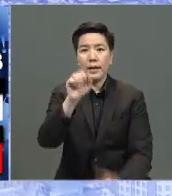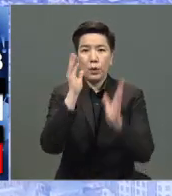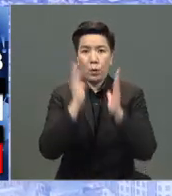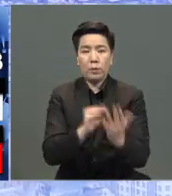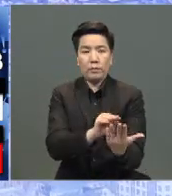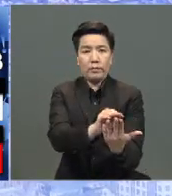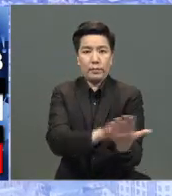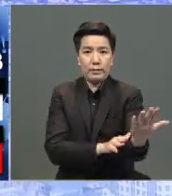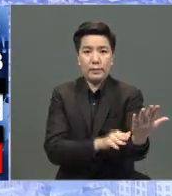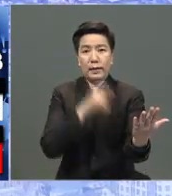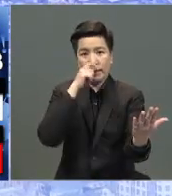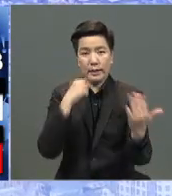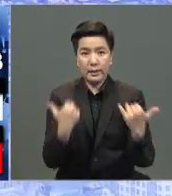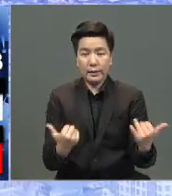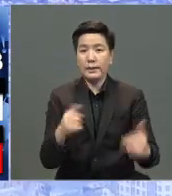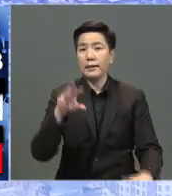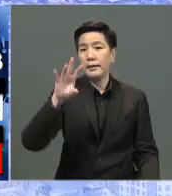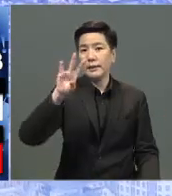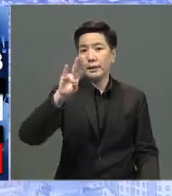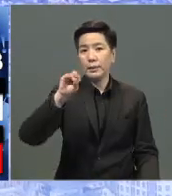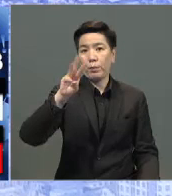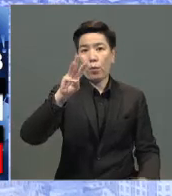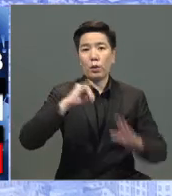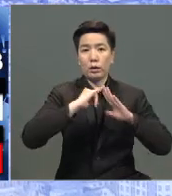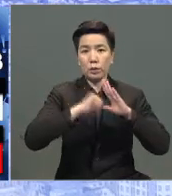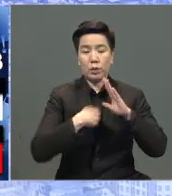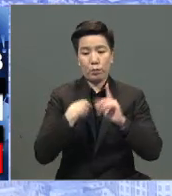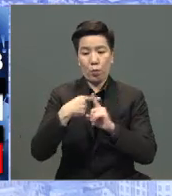อื่นกลุ่มอื่นๆตามที่คณะกรรมการโรคติดต่อจังหวัดพิจารณาทั้งหมดตั้งเป้าไว้เกือบแสนคนนะครับทั่วประเทศไทย76จังหวัดบวกกทมนะครับผมก็เลยไปดูไอ้กลุ่มอื่นๆนี่อะไรบ้างครับมีครับยกตัวอย่างเช่นเจ้าหน้าที่ตรวจคนเข้าเมืองนี่ต้องไปอยู่ใกล้ชิดกับพวกที่เข้าเมืองมาอย่างที่บอกนะครับเขาเขามีความเสี่ยงที่ต้องเข้าไปตรวจให้เขาบุคคลในกลุ่มชุมชนแออัดนะครับเห็นกรณีของทางสิงคโปร์ไหมครับที่อยู่ในพื้นที่ที่นั่นกันทั้งหลายเนี่ยก็ก็อันนี้ต้องเข้าไปตรวจนะครับบุคคลในโรงงานโรงงานวันทีก็อยู่ใกล้ชิดกันมากนะครับบุคคลในศูนย์พักพิงอันนี้ก็เป็นโดยอื่นนะครับเจ้าหน้าที่ของเรือนจำไม่ใช่แค่ไม่ใช่แค่